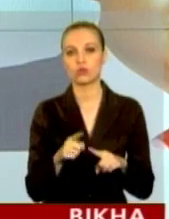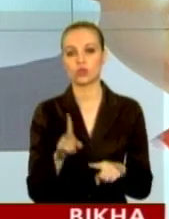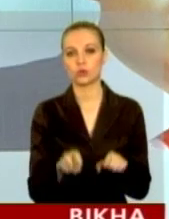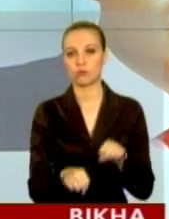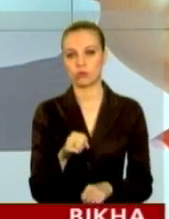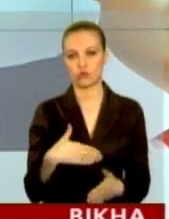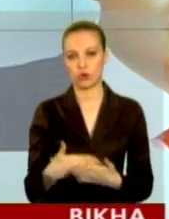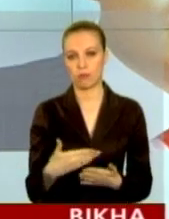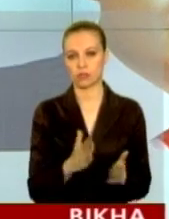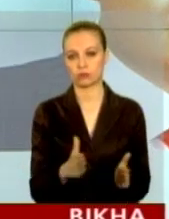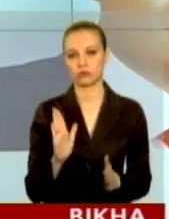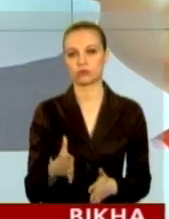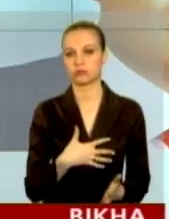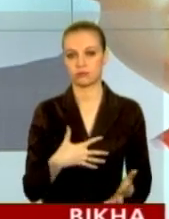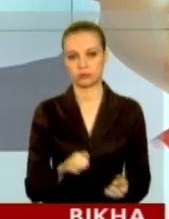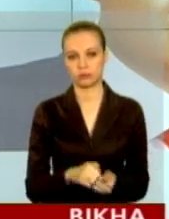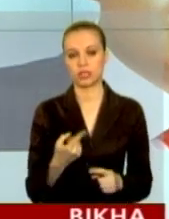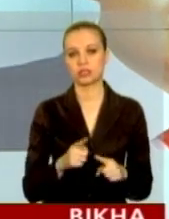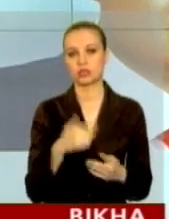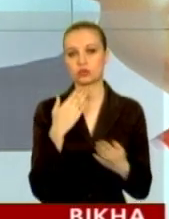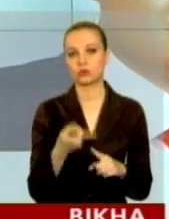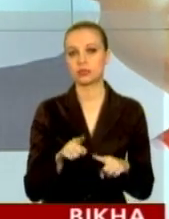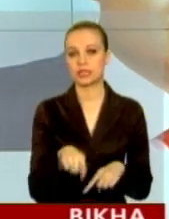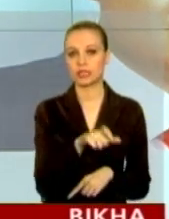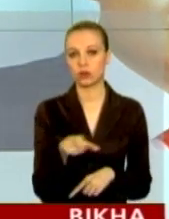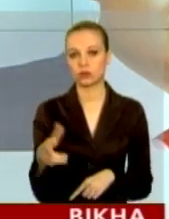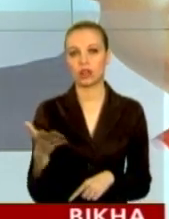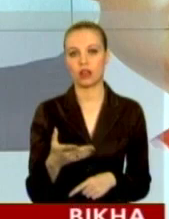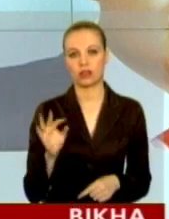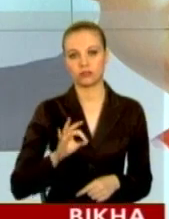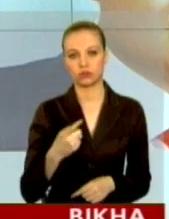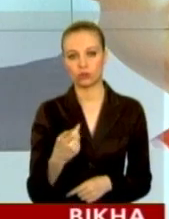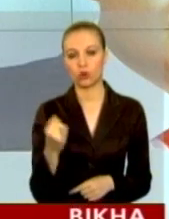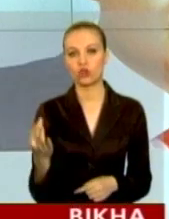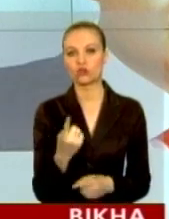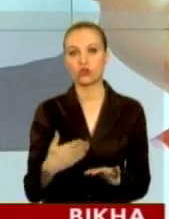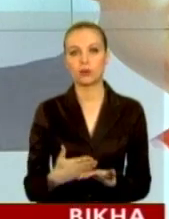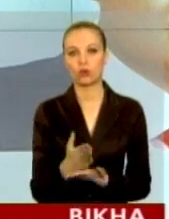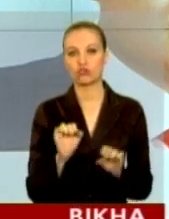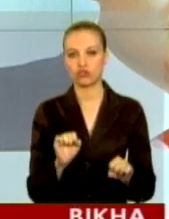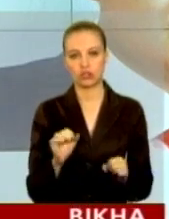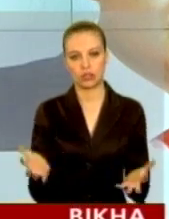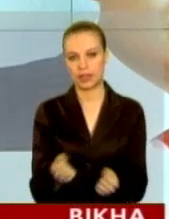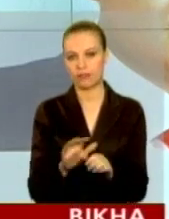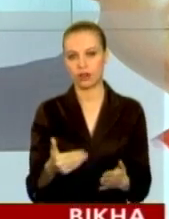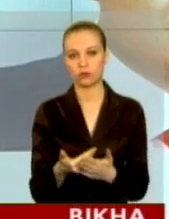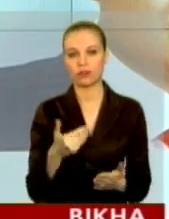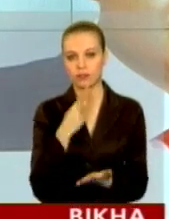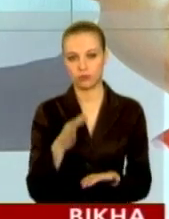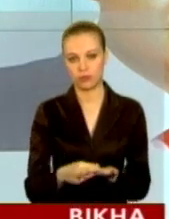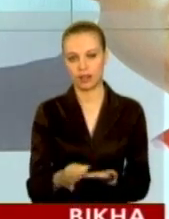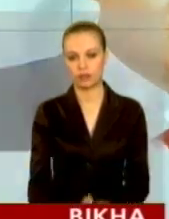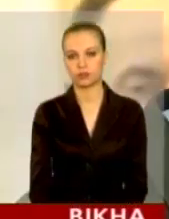порушує громадський порядок, буде жорстокою. Зокрема, це стосується тих людей, які махають зброю, і жодний політичний щит їх не врятує від